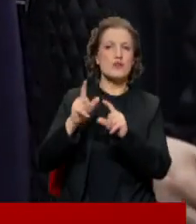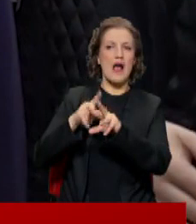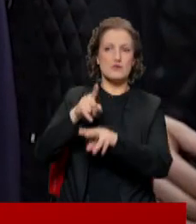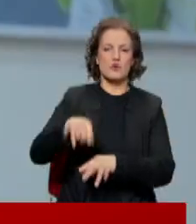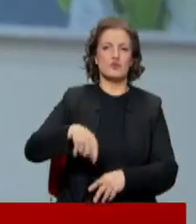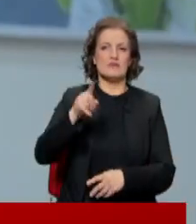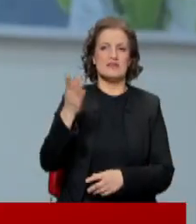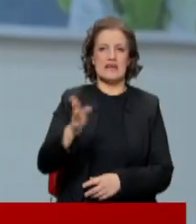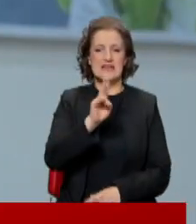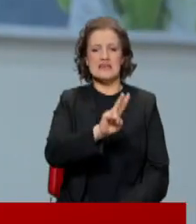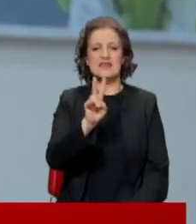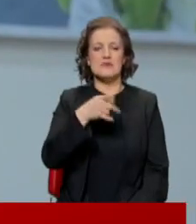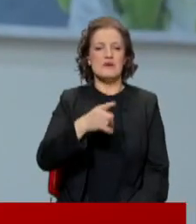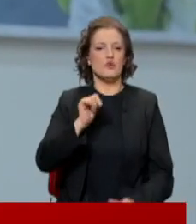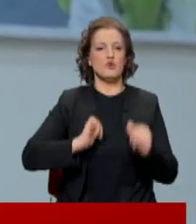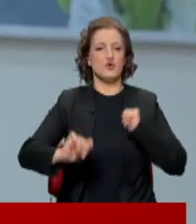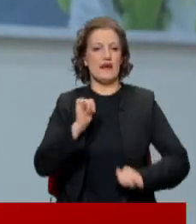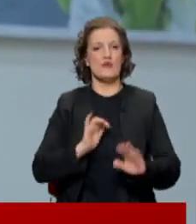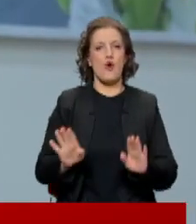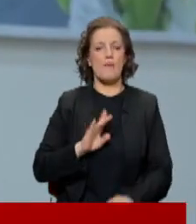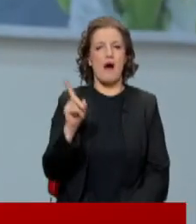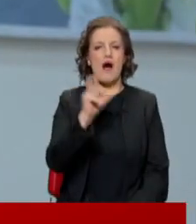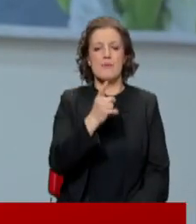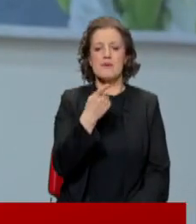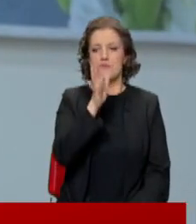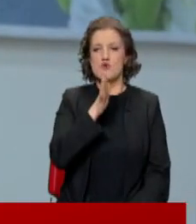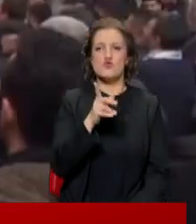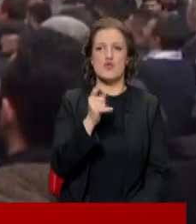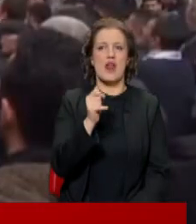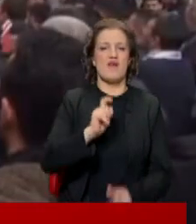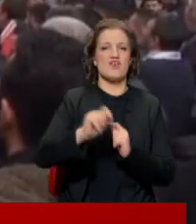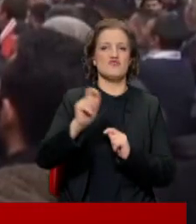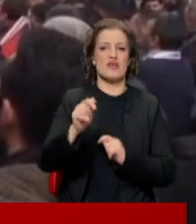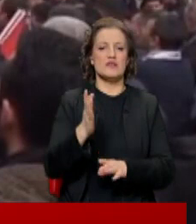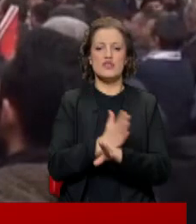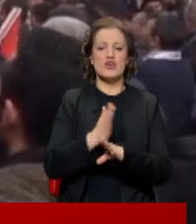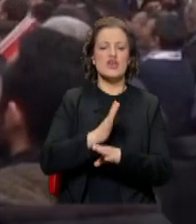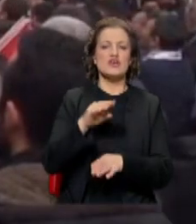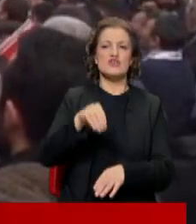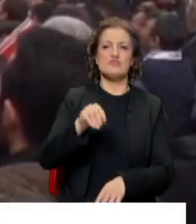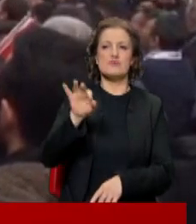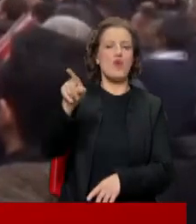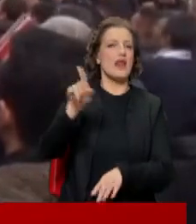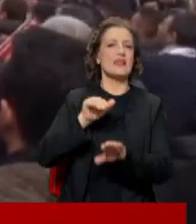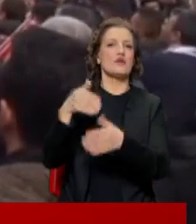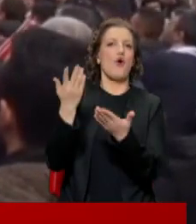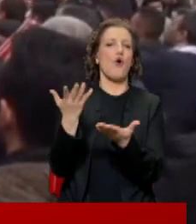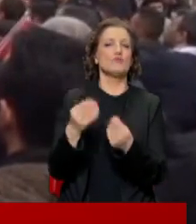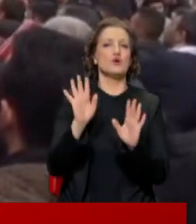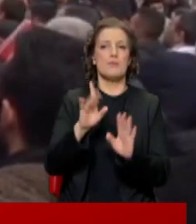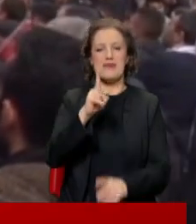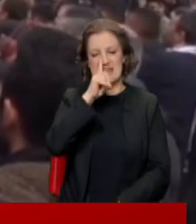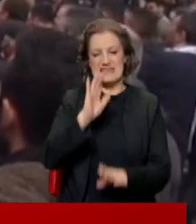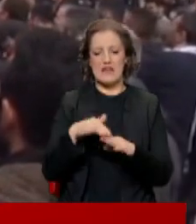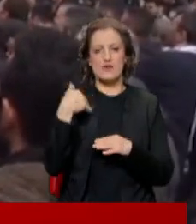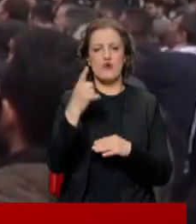da gündemindeydi. 20 bin üniversite öğrencimize ayda 1500 lira burs vereceğiz. Niye şimdi bunlara destek olmuyorsunuz? Hep 1